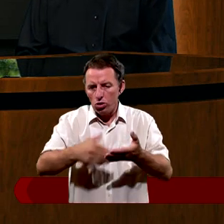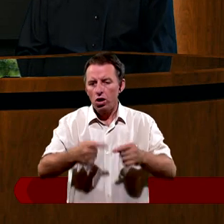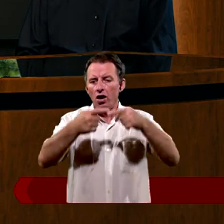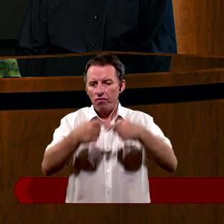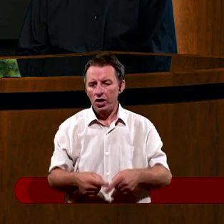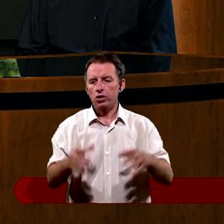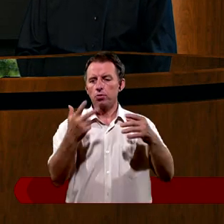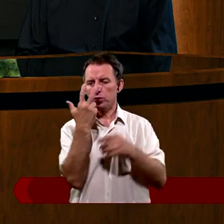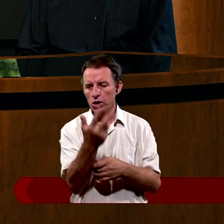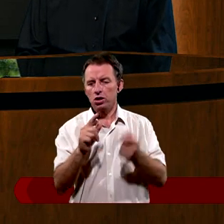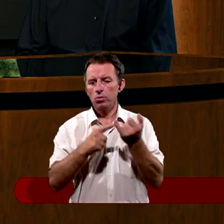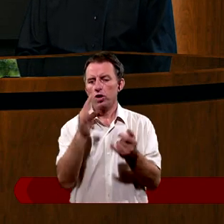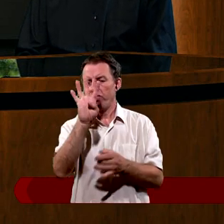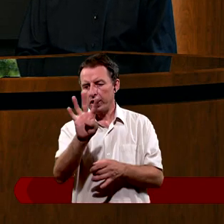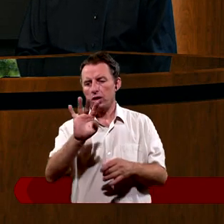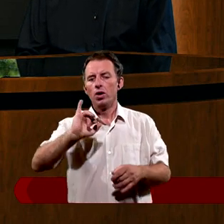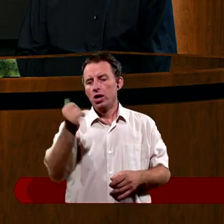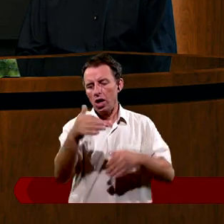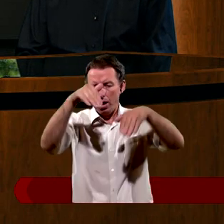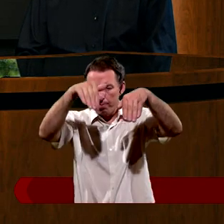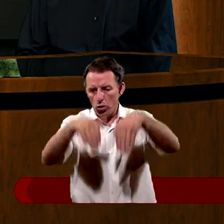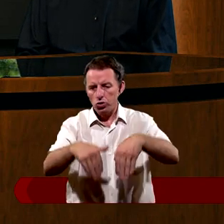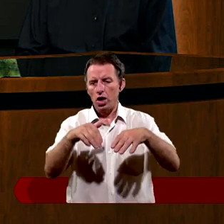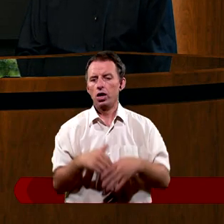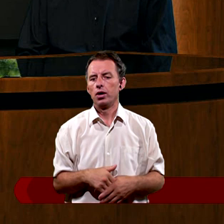wierszach 3 i 4. Jak można